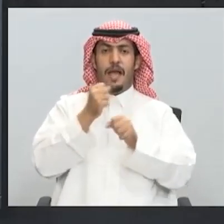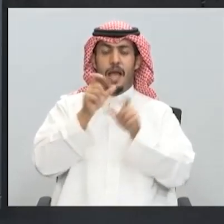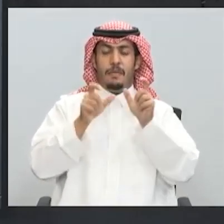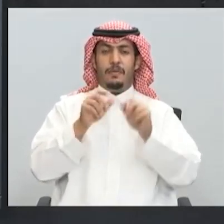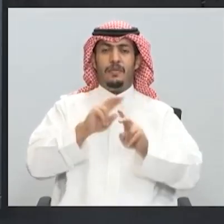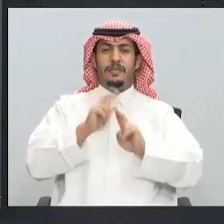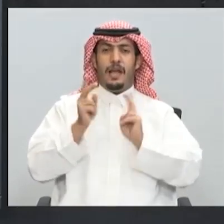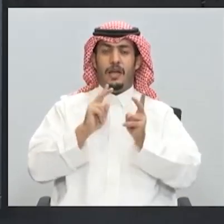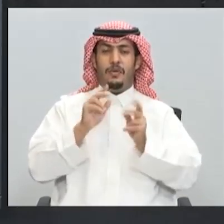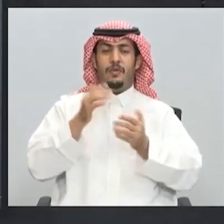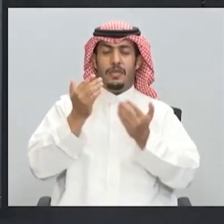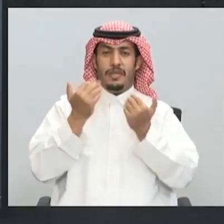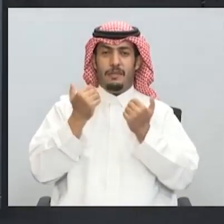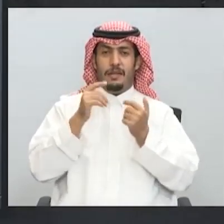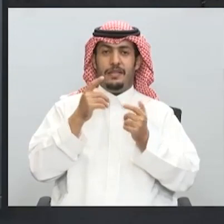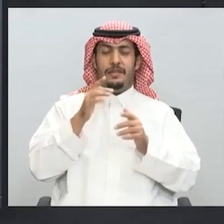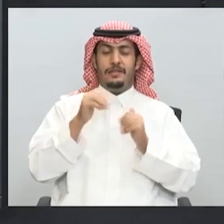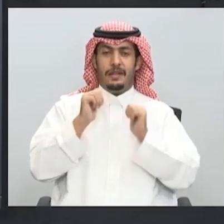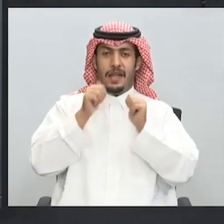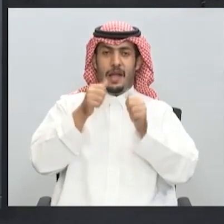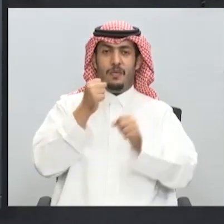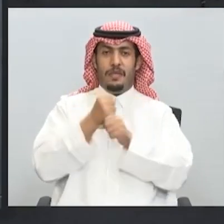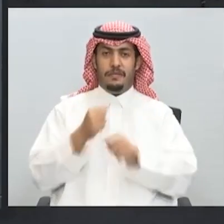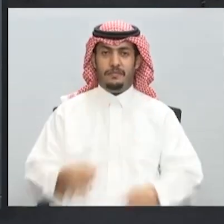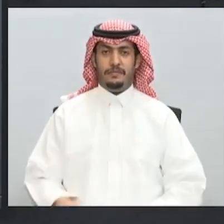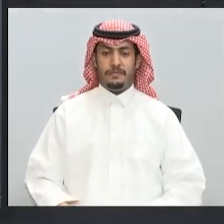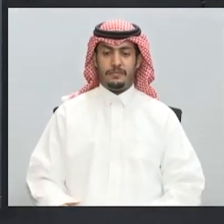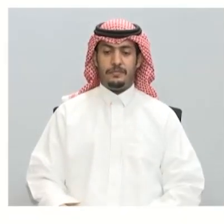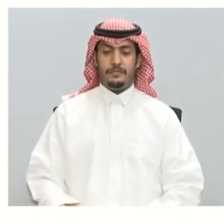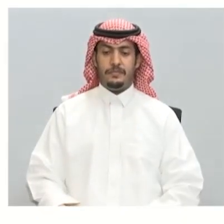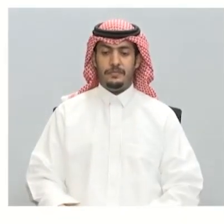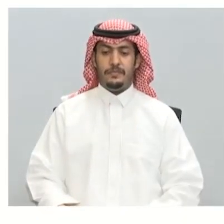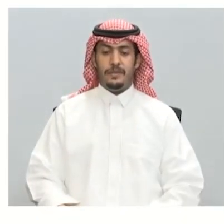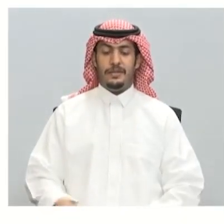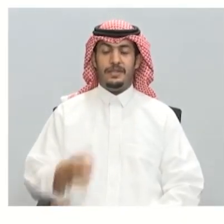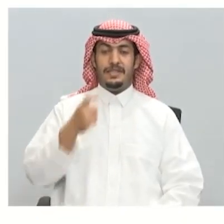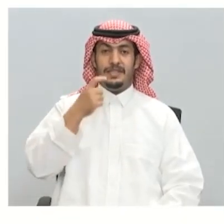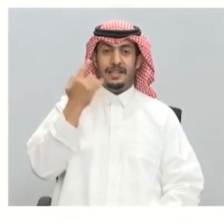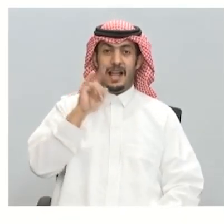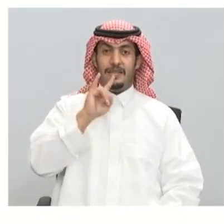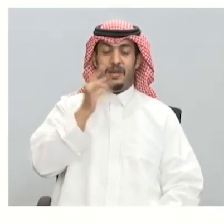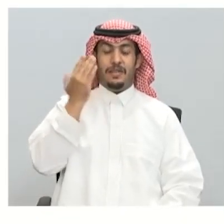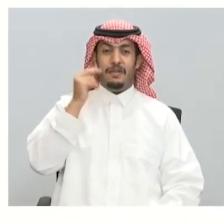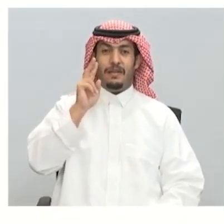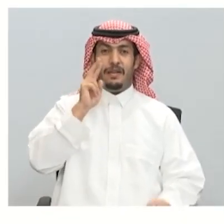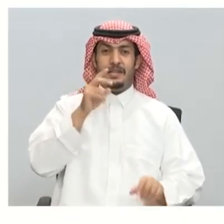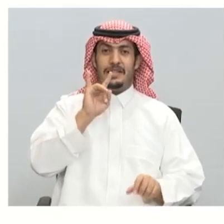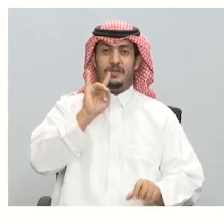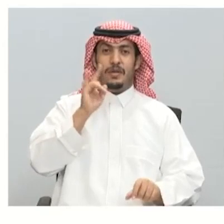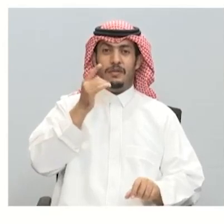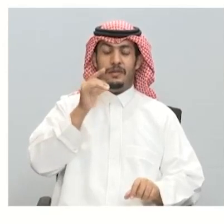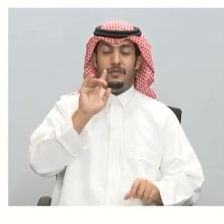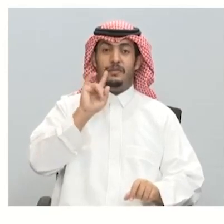حتى تغير متطلبات الالتحاق بالوظائف ففي السنوات العشره المقبله لو نظرنا الى السنوات